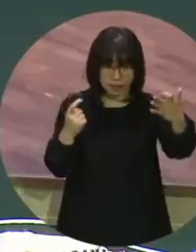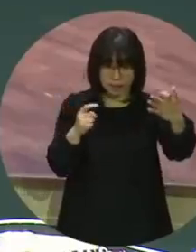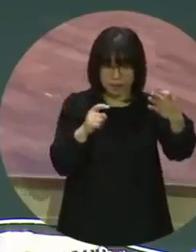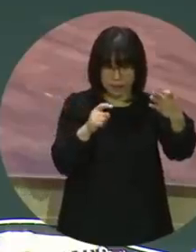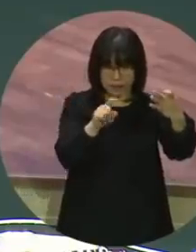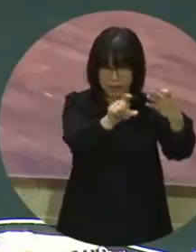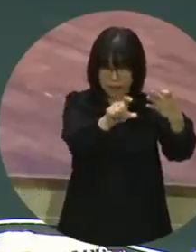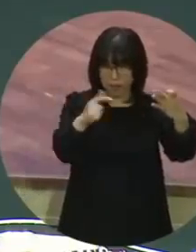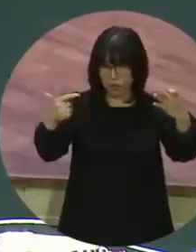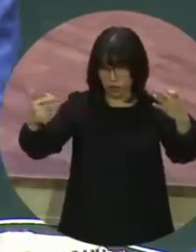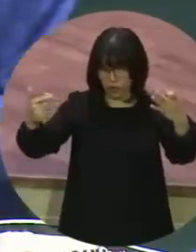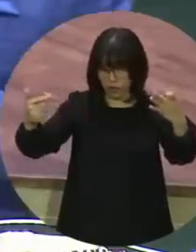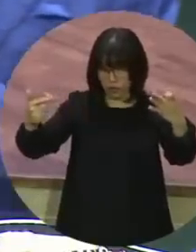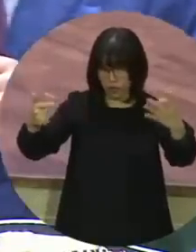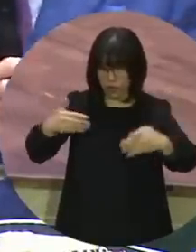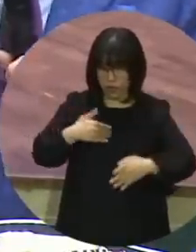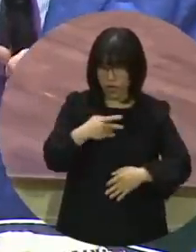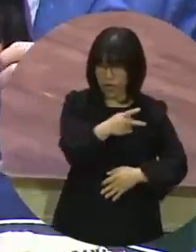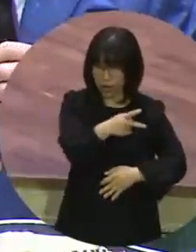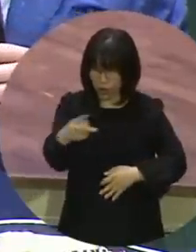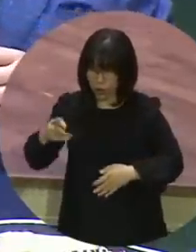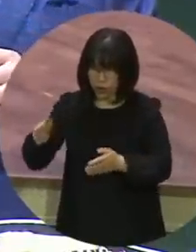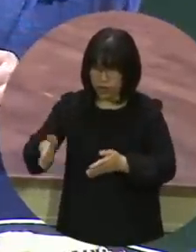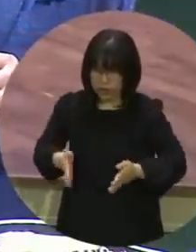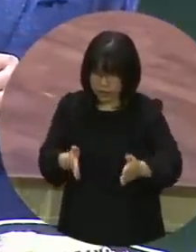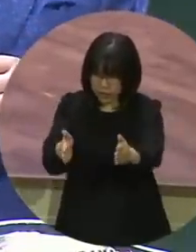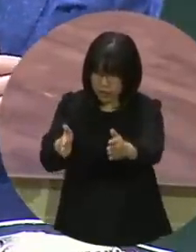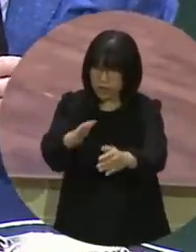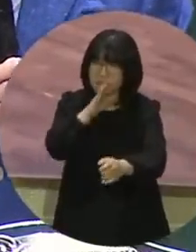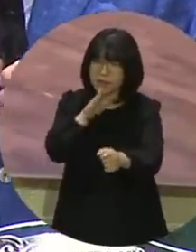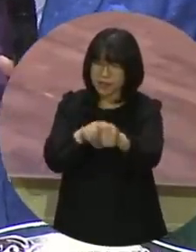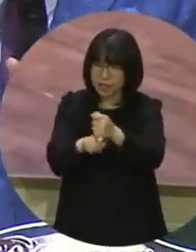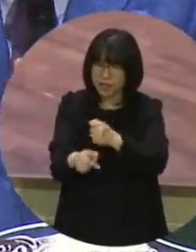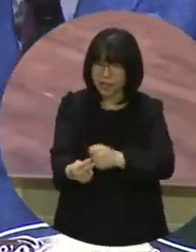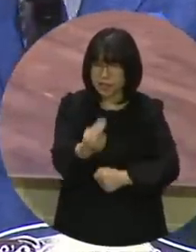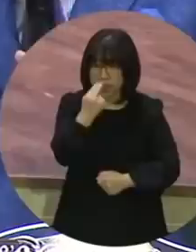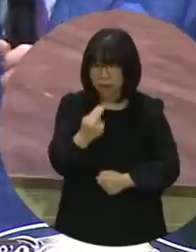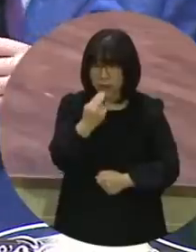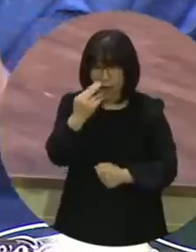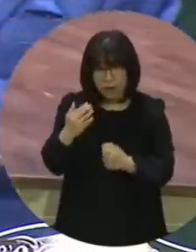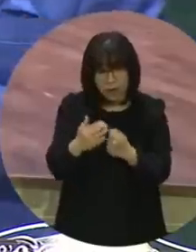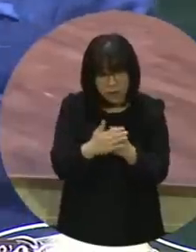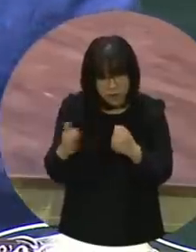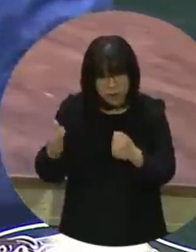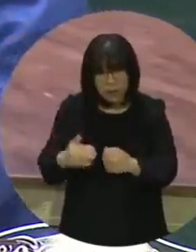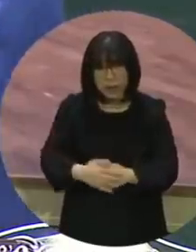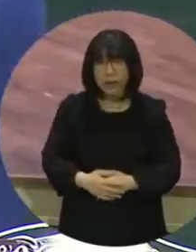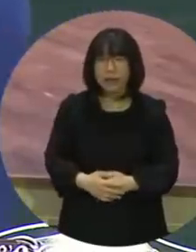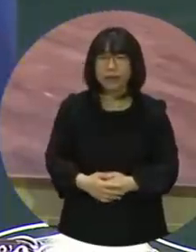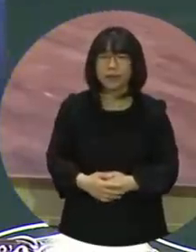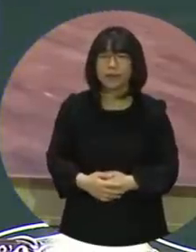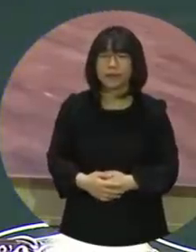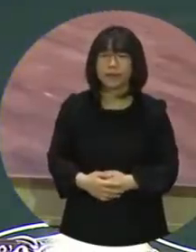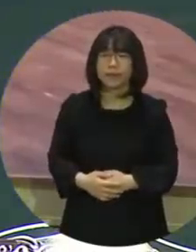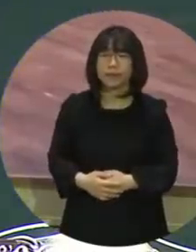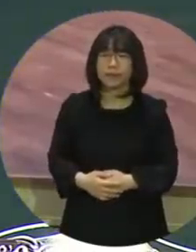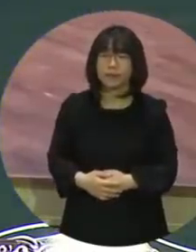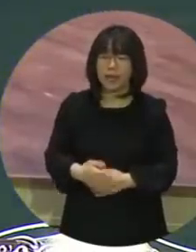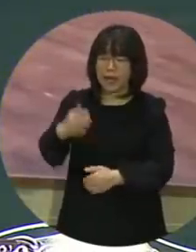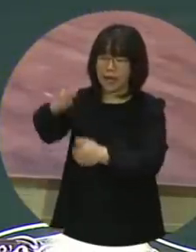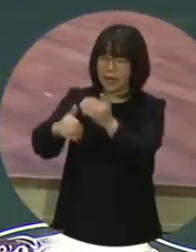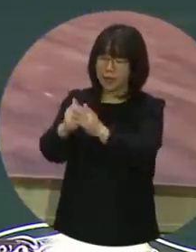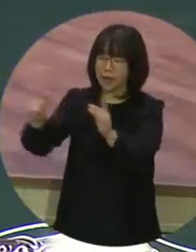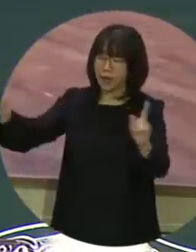14장 6절이요. 내가 곧 길이요 진리요 생명이니. 자, 하나님을 만나는